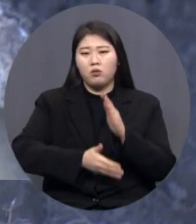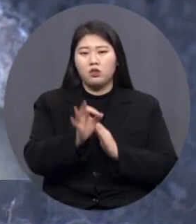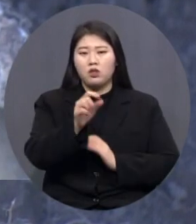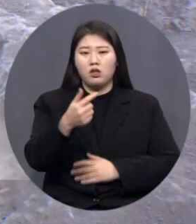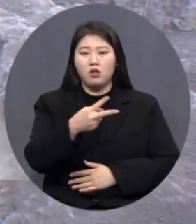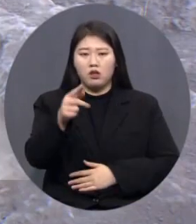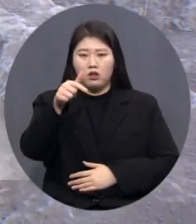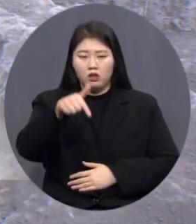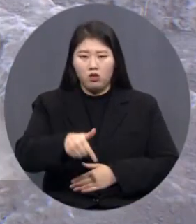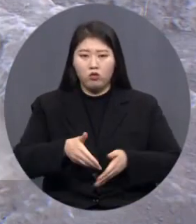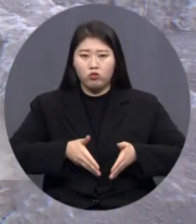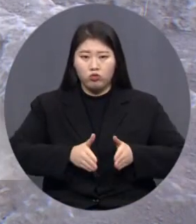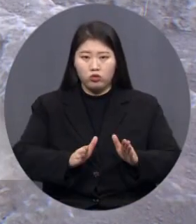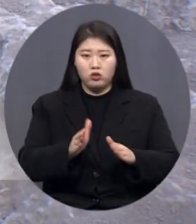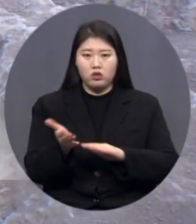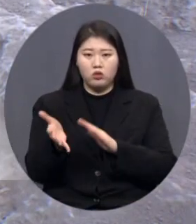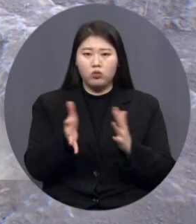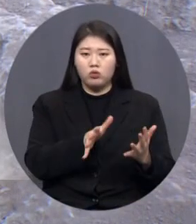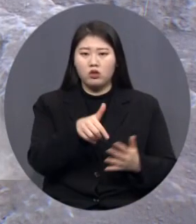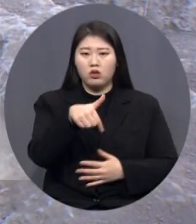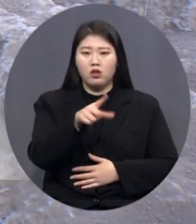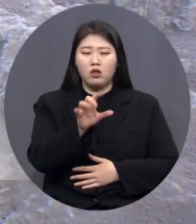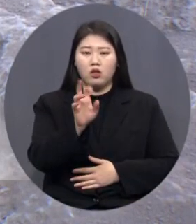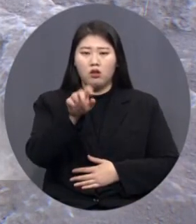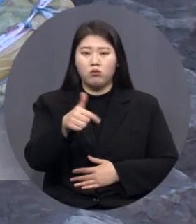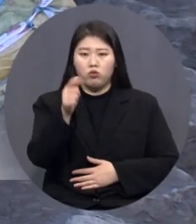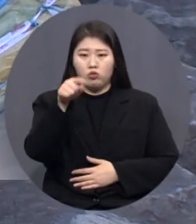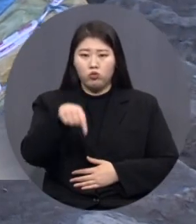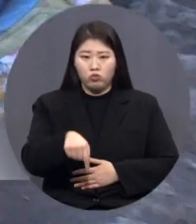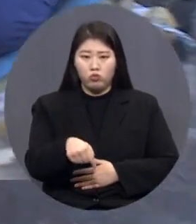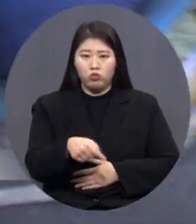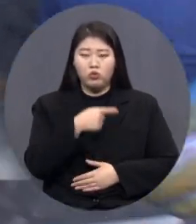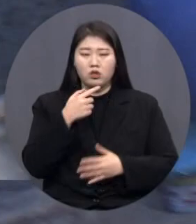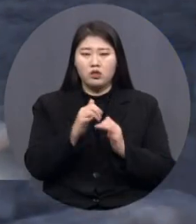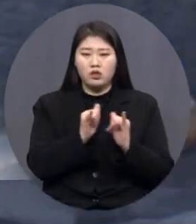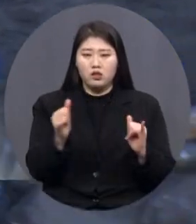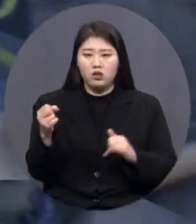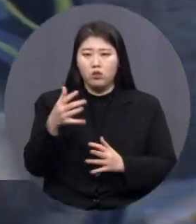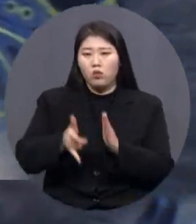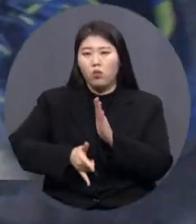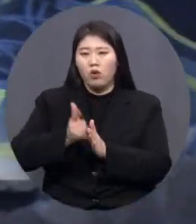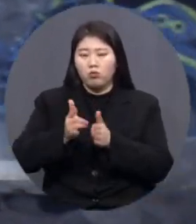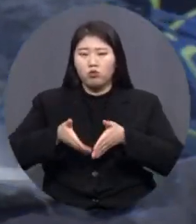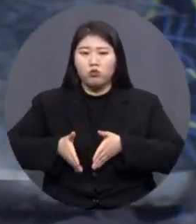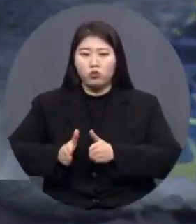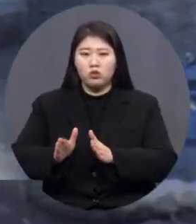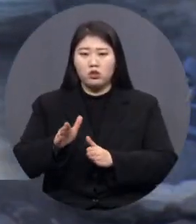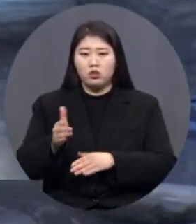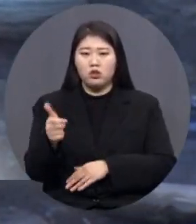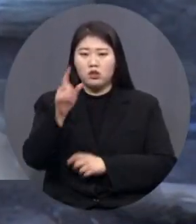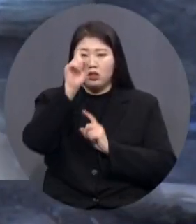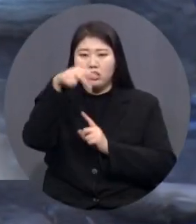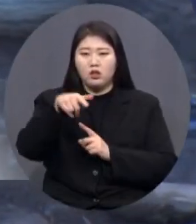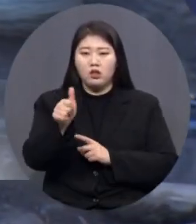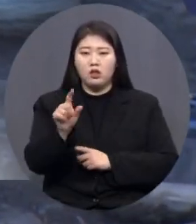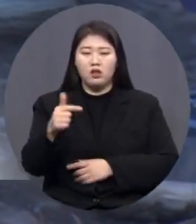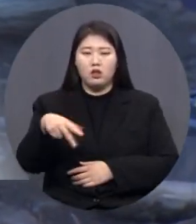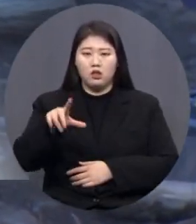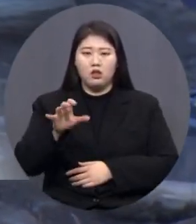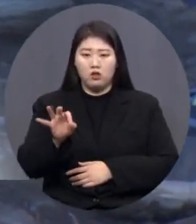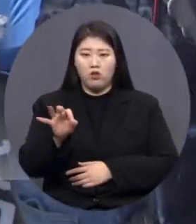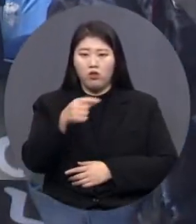안동면 동광리 출신 고 강문후 희생자와 제주 화북리 출신 고 이한성